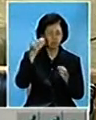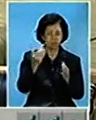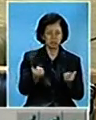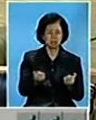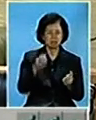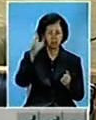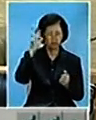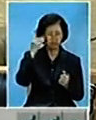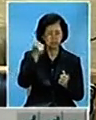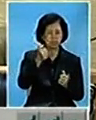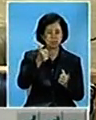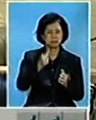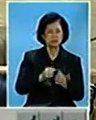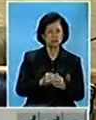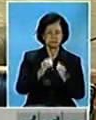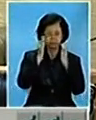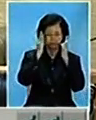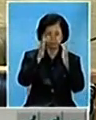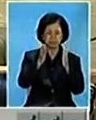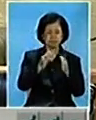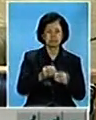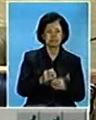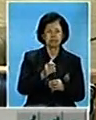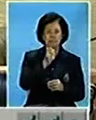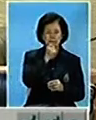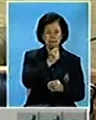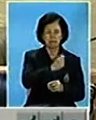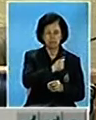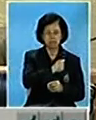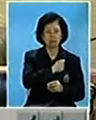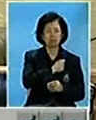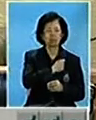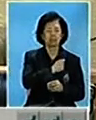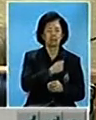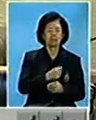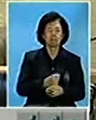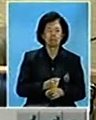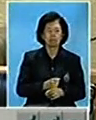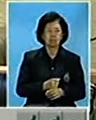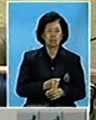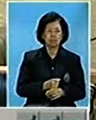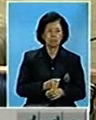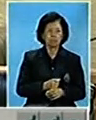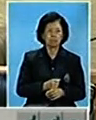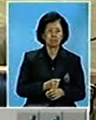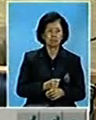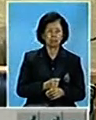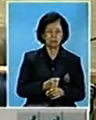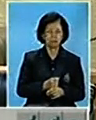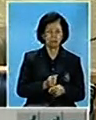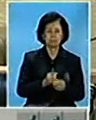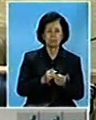ได้ด้วยความตั้งใจดั้งใจด้วยขันติในการที่รับฟังพวกเราวิพากษ์วิจารณ์ท่านทั้งชมท่าน